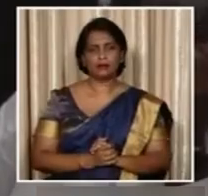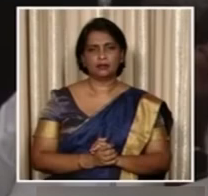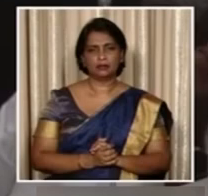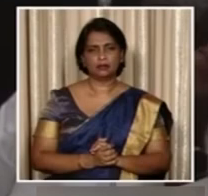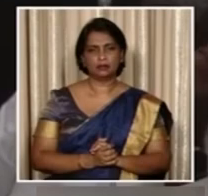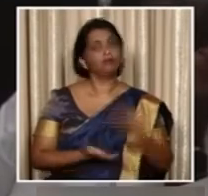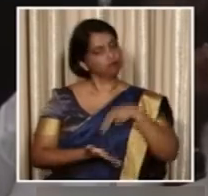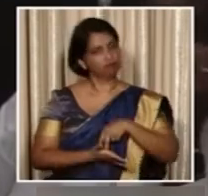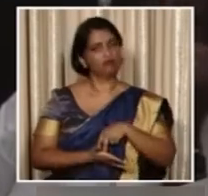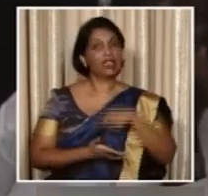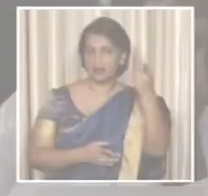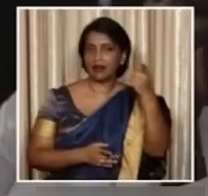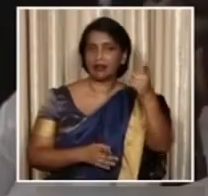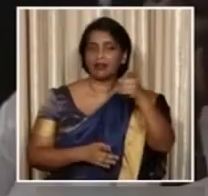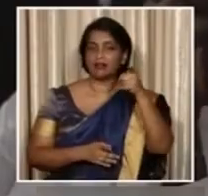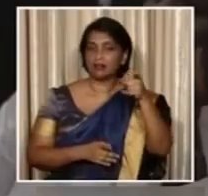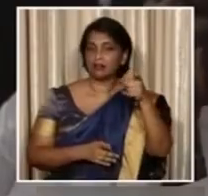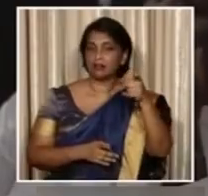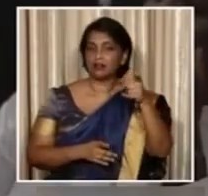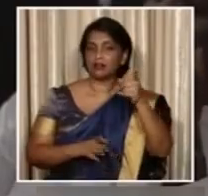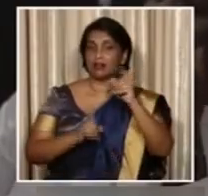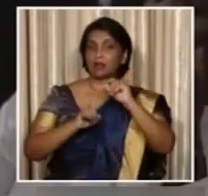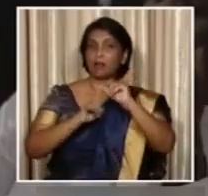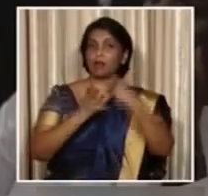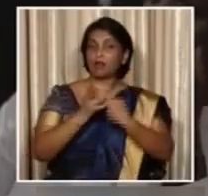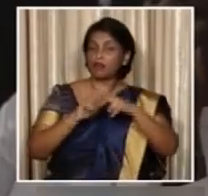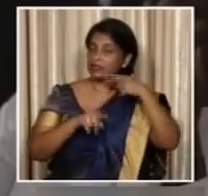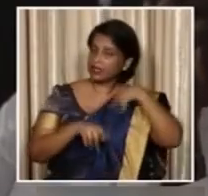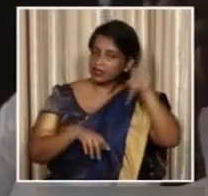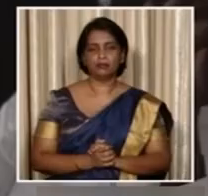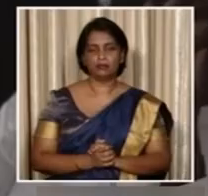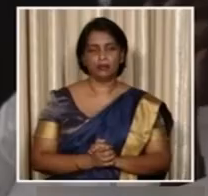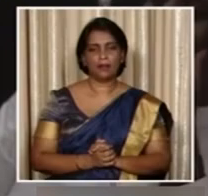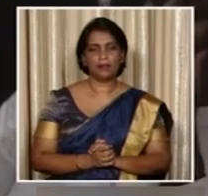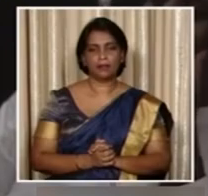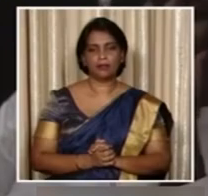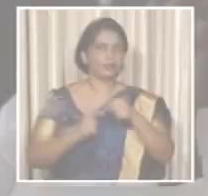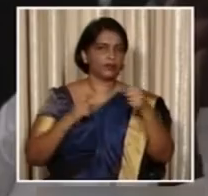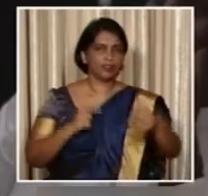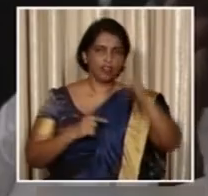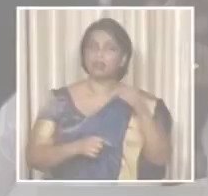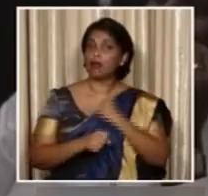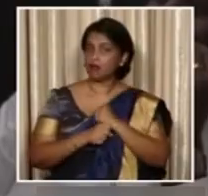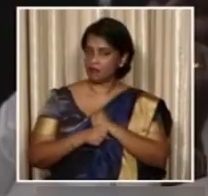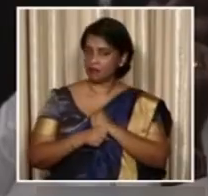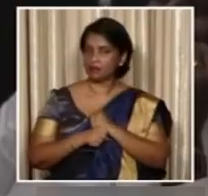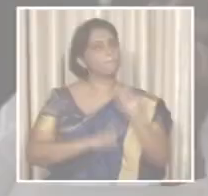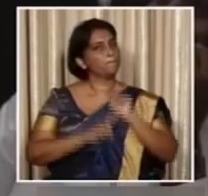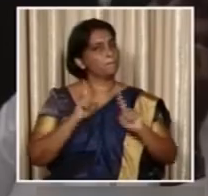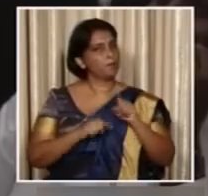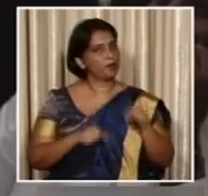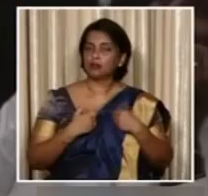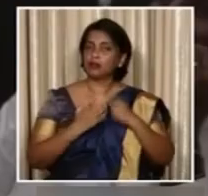ඒක ඔබතුමාට තේරෙන්නේ නැහැ. ඔබතුමාගේ මහාචාර්යවරට තේරෙන්නේ නැහැ. මොකද දැන් වෙන පැත්තකට ගිහිල්ලා. මං ඊටාම පැහැදිලිව කියනවා ආණ්ඩුවත්,